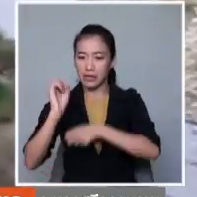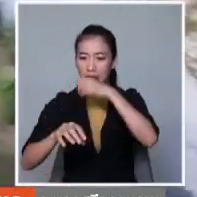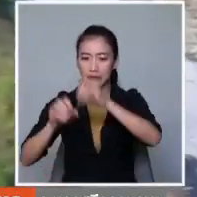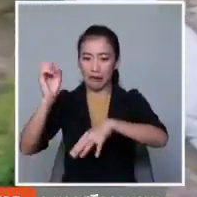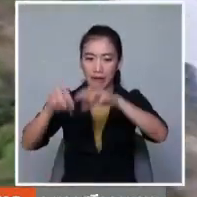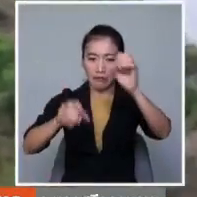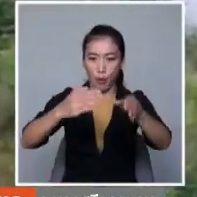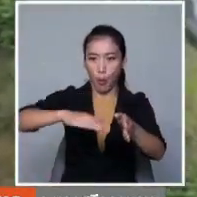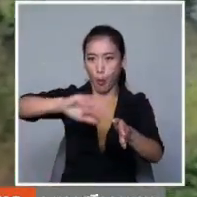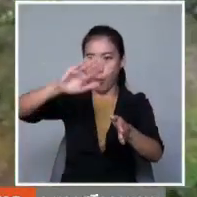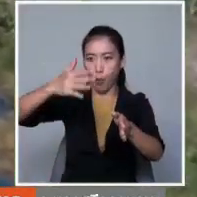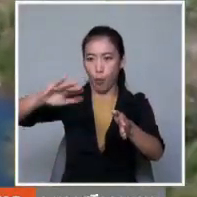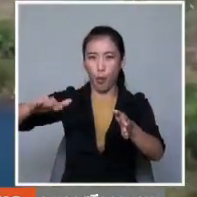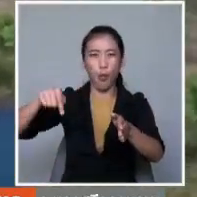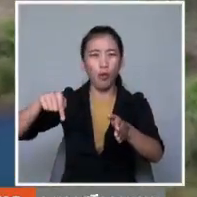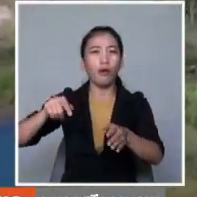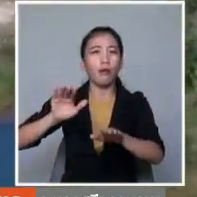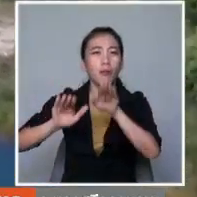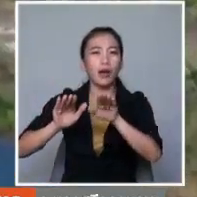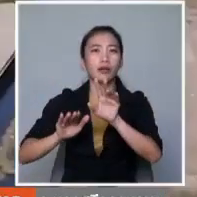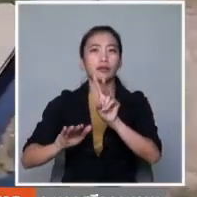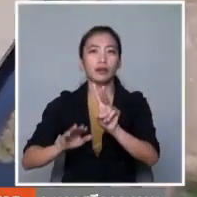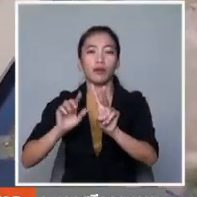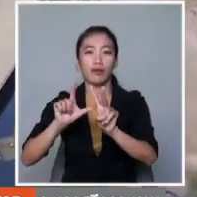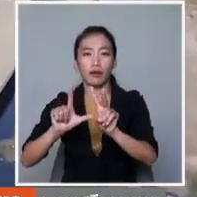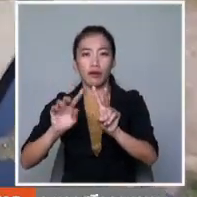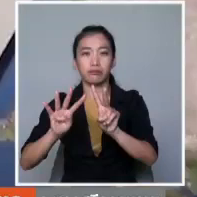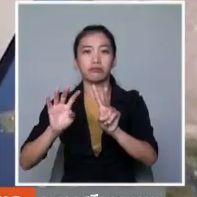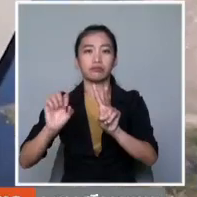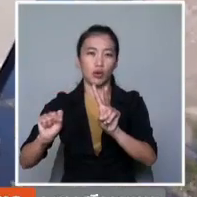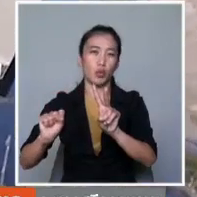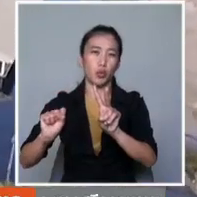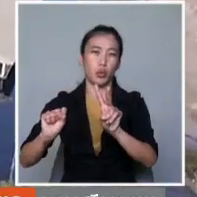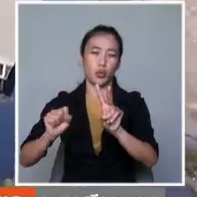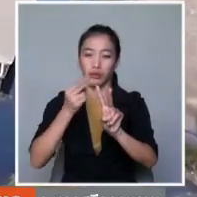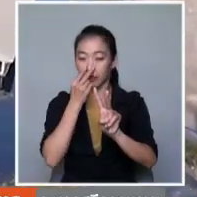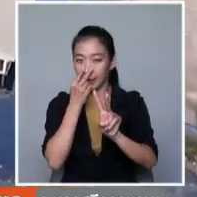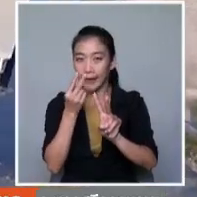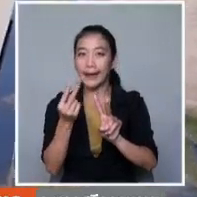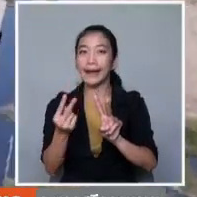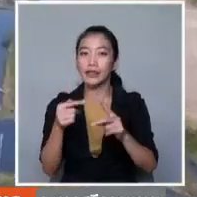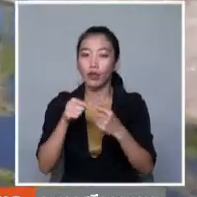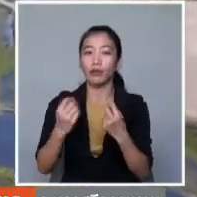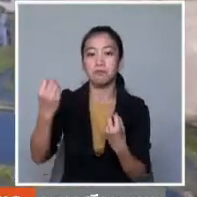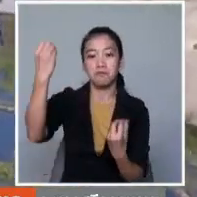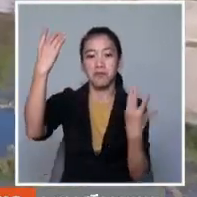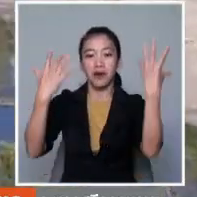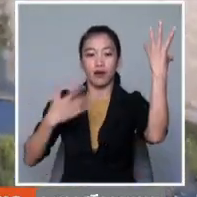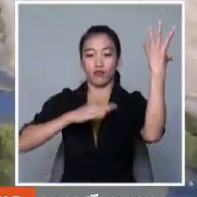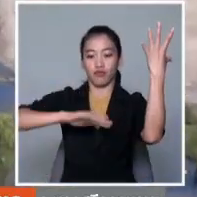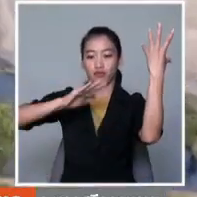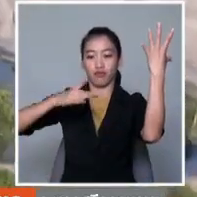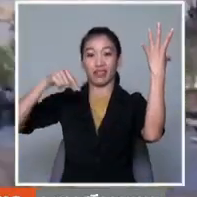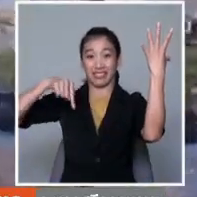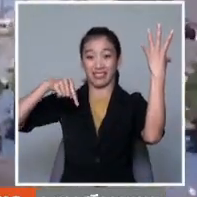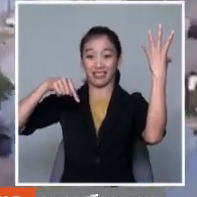กองกันเป็นภูเขากว่า2ล้าน4แสนตันนะคะ อยู่ด้านหลังของสวนสาธารณะแห่งนี้นะคะแล้วสภาพพื้นที่ก็